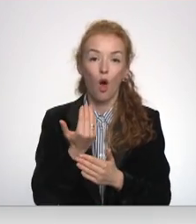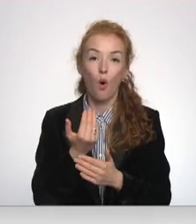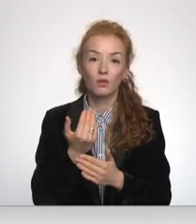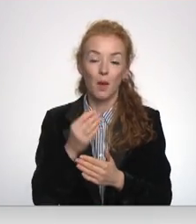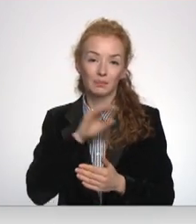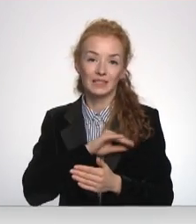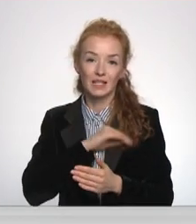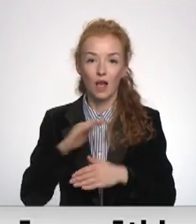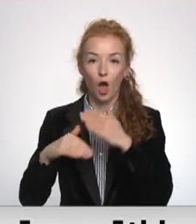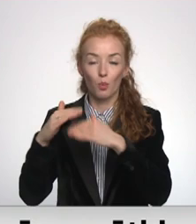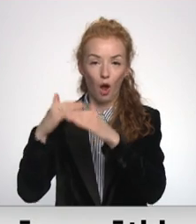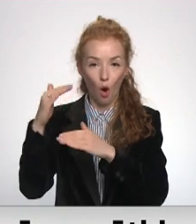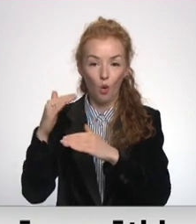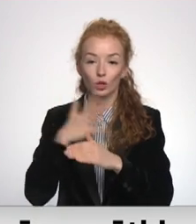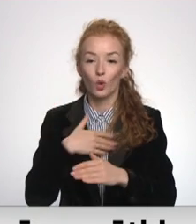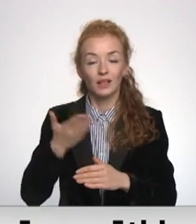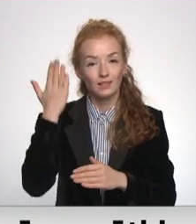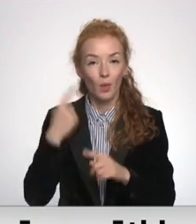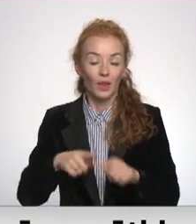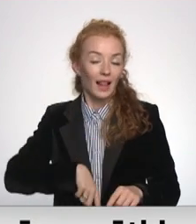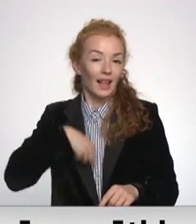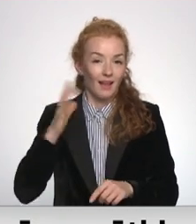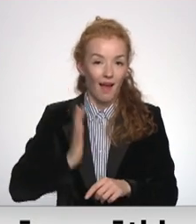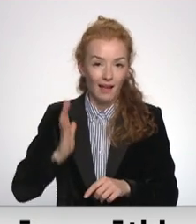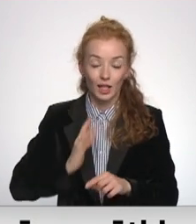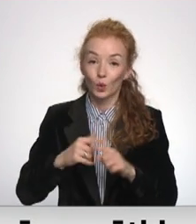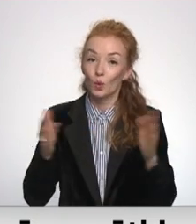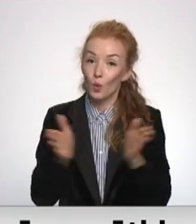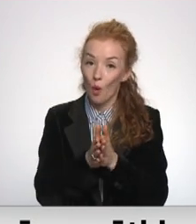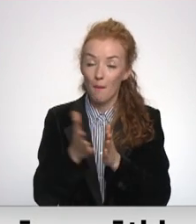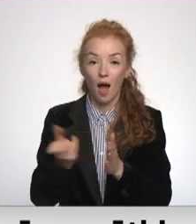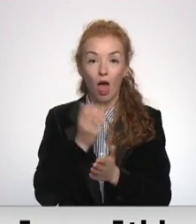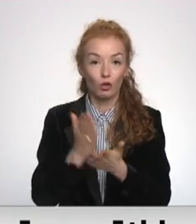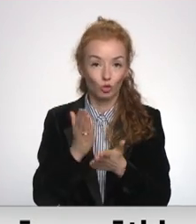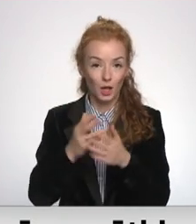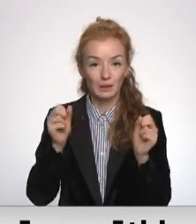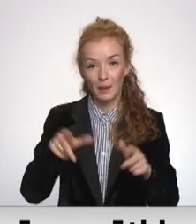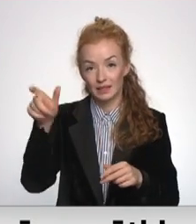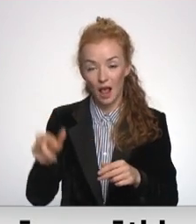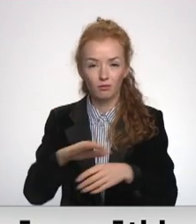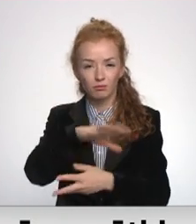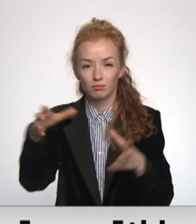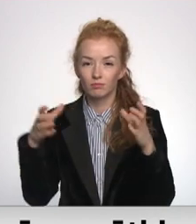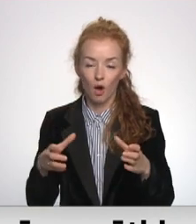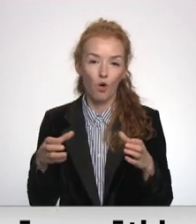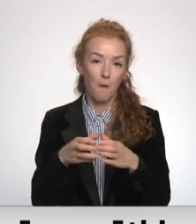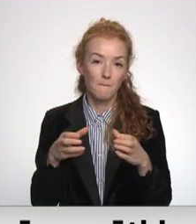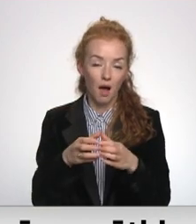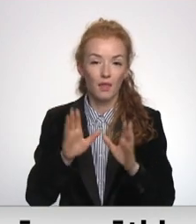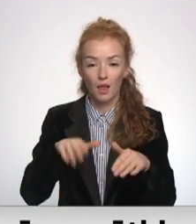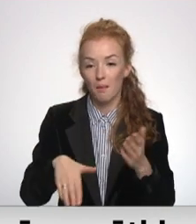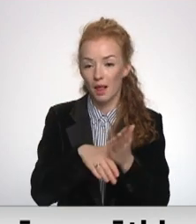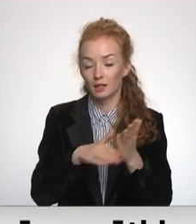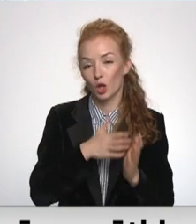paudze. Ļoti sen un ļoti ilgi gaidīta. Un kopā ar jau esošiem speciālistiem viņi veidos komandas, palīdzot